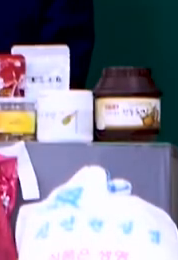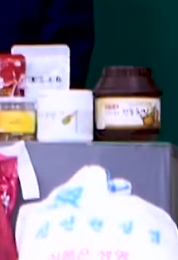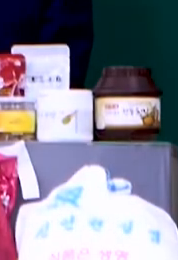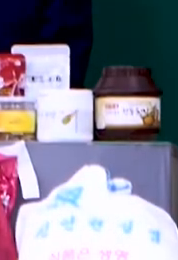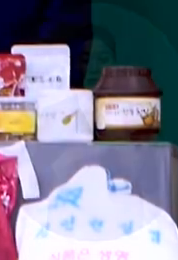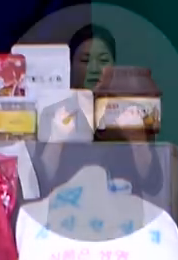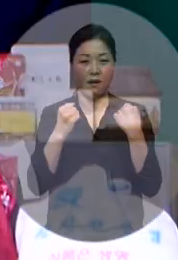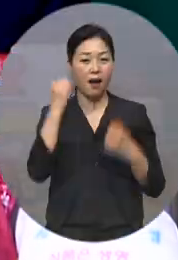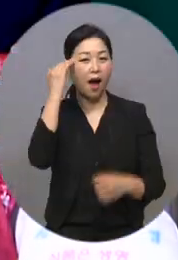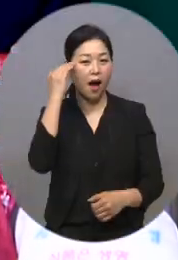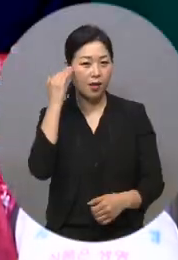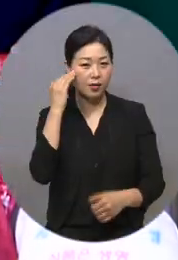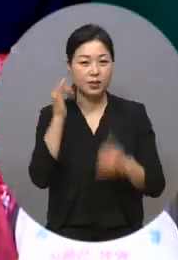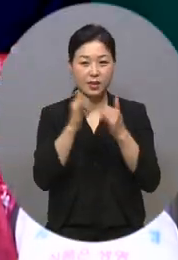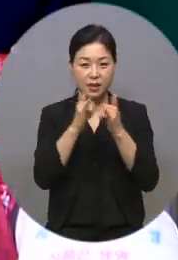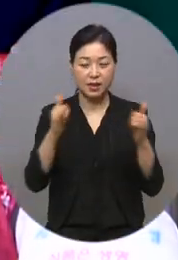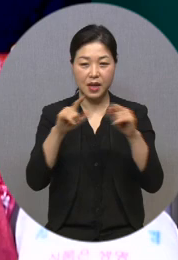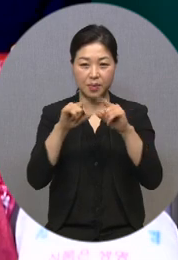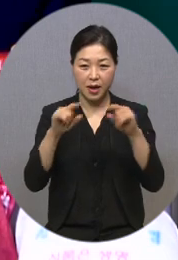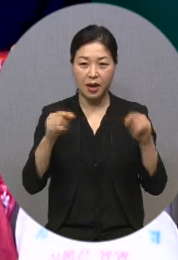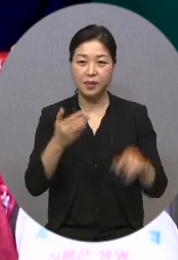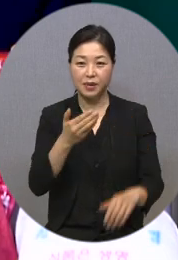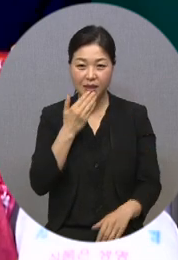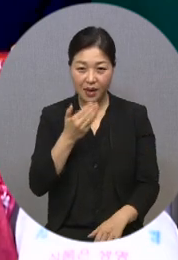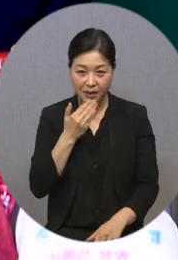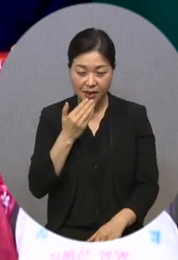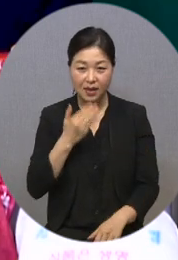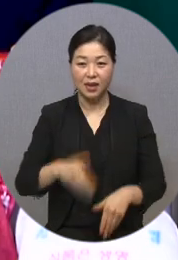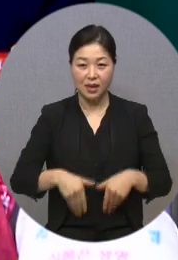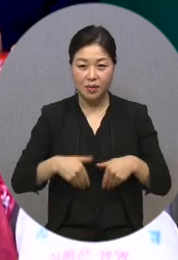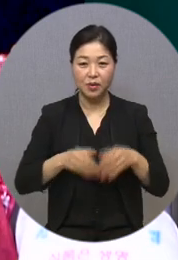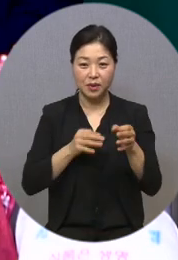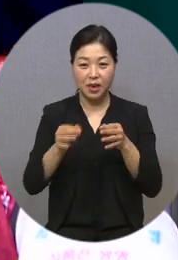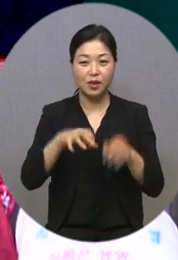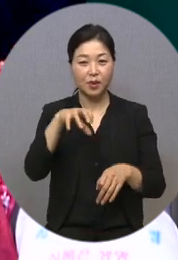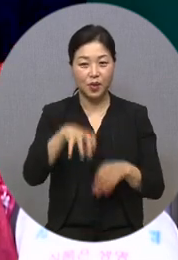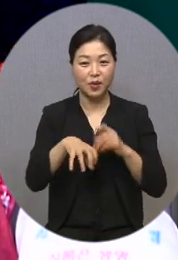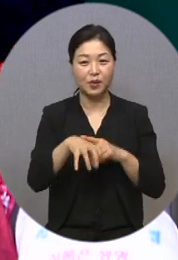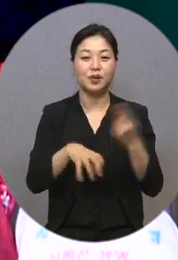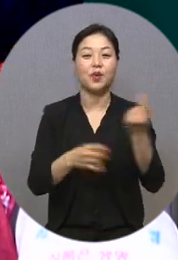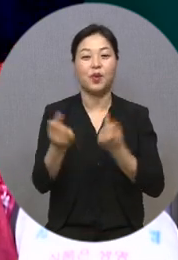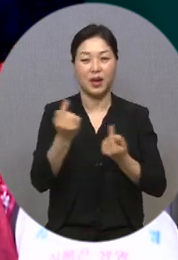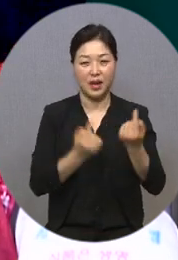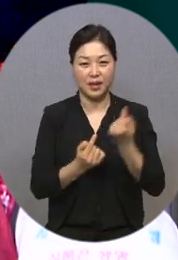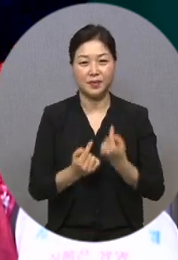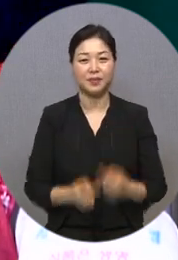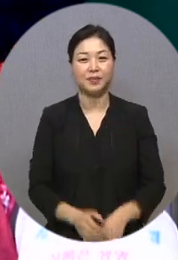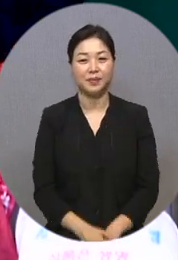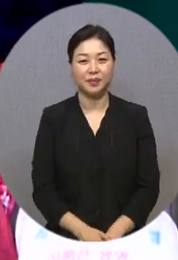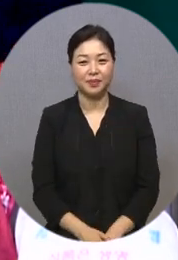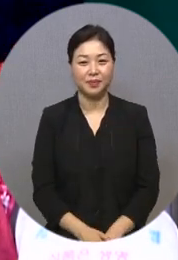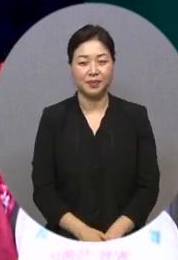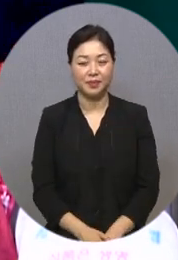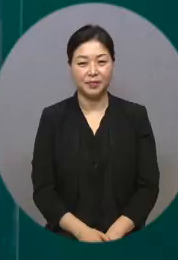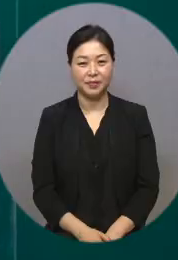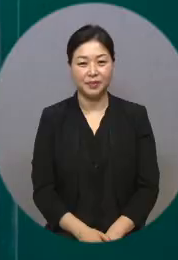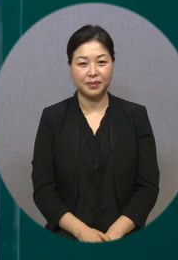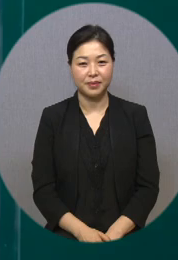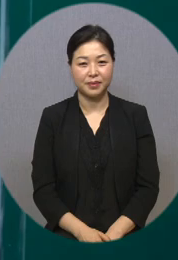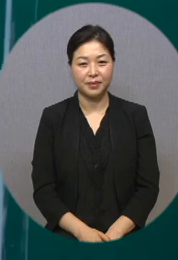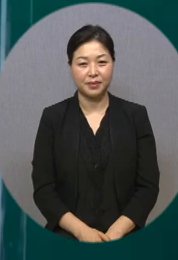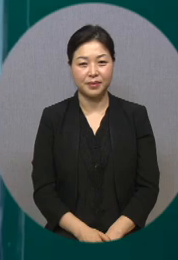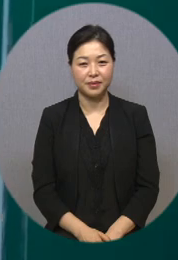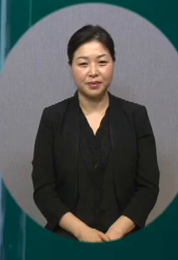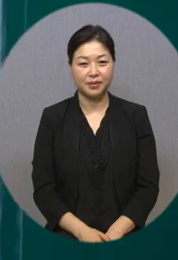건강한 한국인의 밥상은 남도장터에서 준비하세요. 반갑습니다. 고맙습니다. 이야,